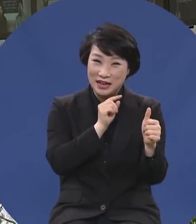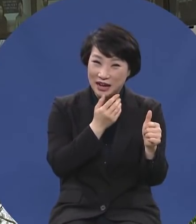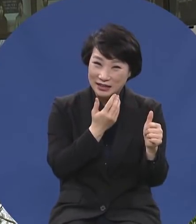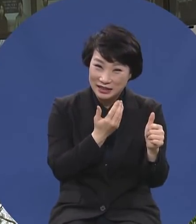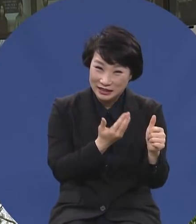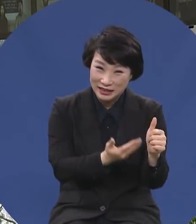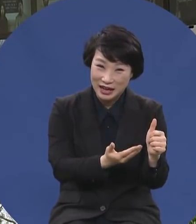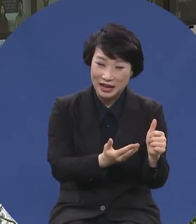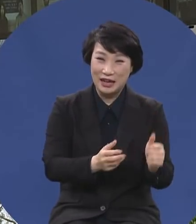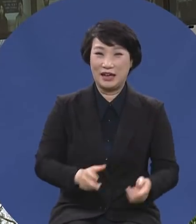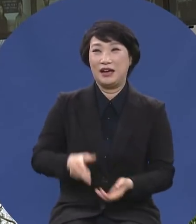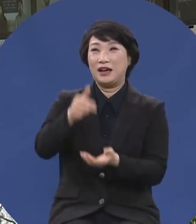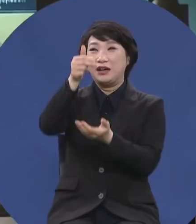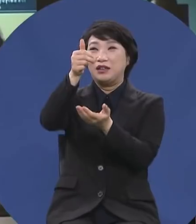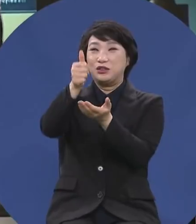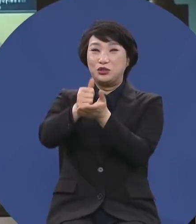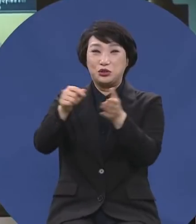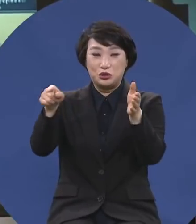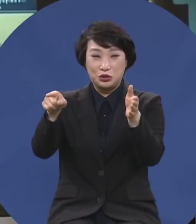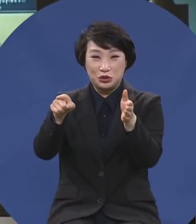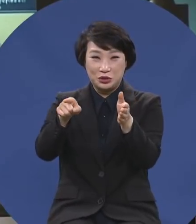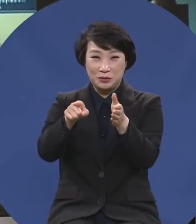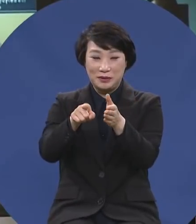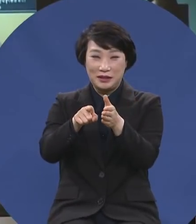당한 자에게